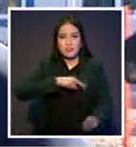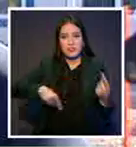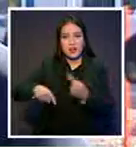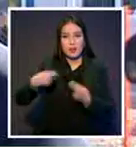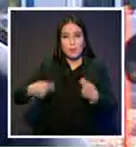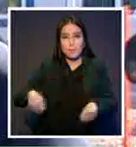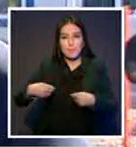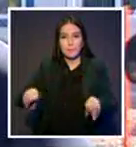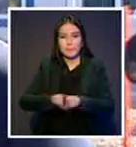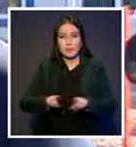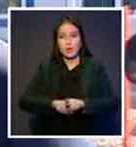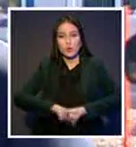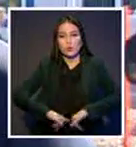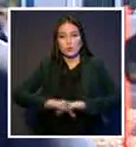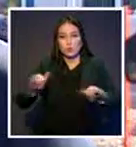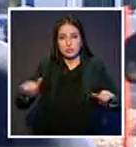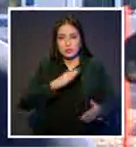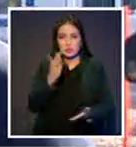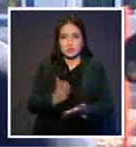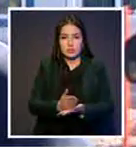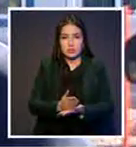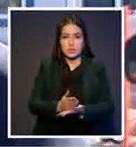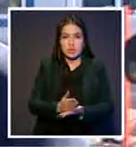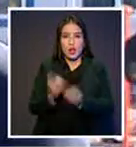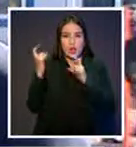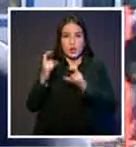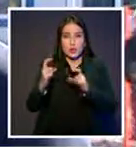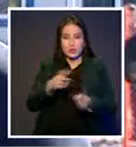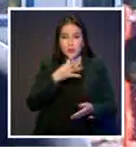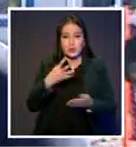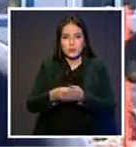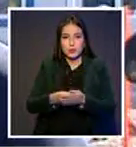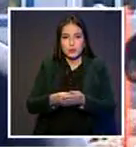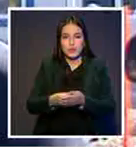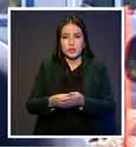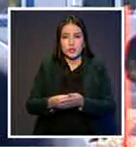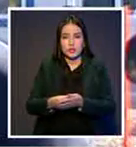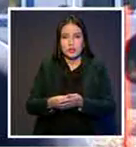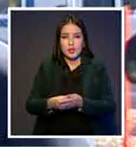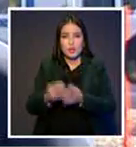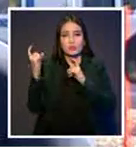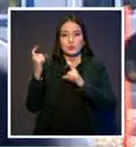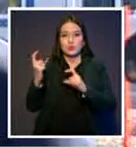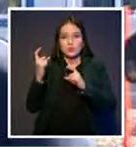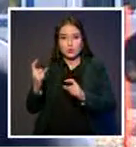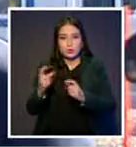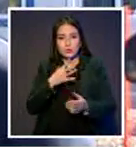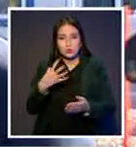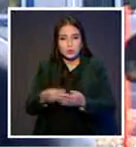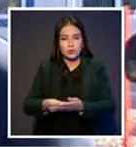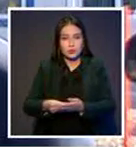бәрі әрине біздің бүгінгі күні логистика дегенді бірақ ұғыммен түсінуге болмайды. Ол логистика жүк әкелуші мен